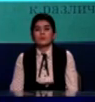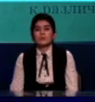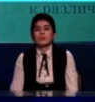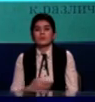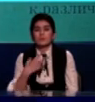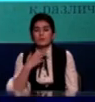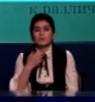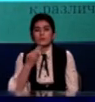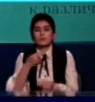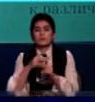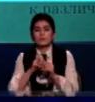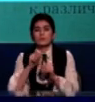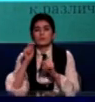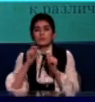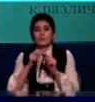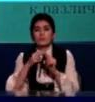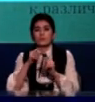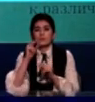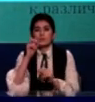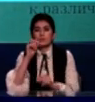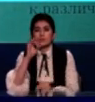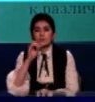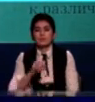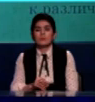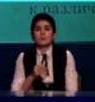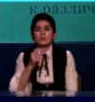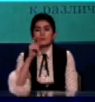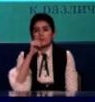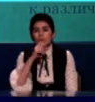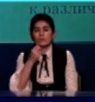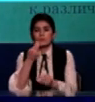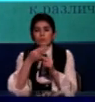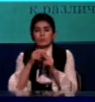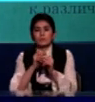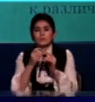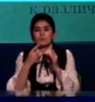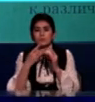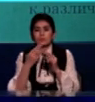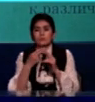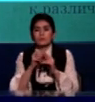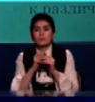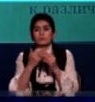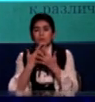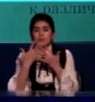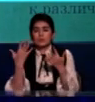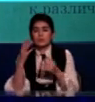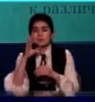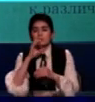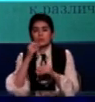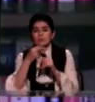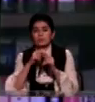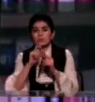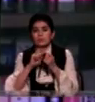Основной представитель – дождевой червь. Узловая нервная система. Нервную систему кольчатых